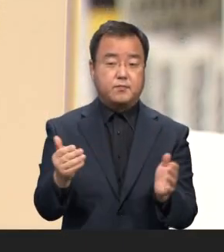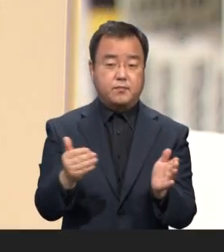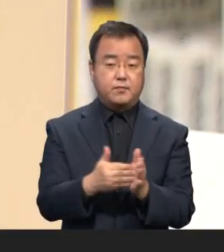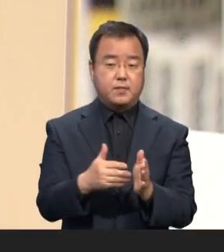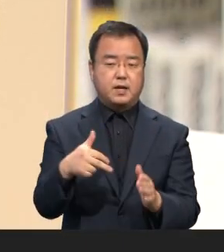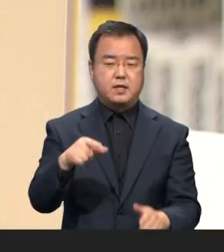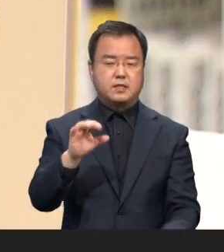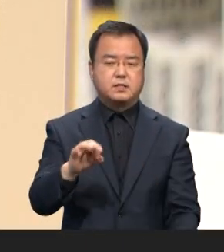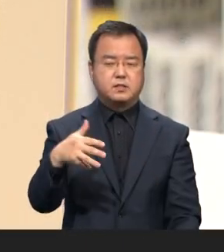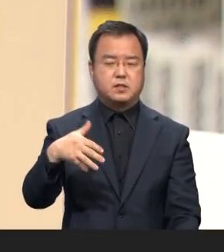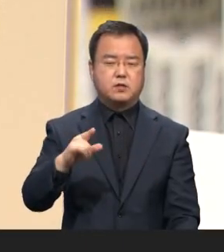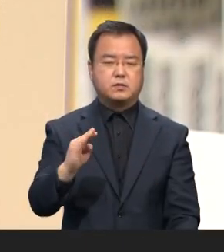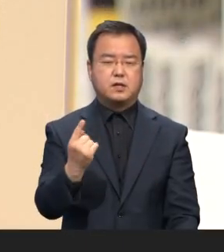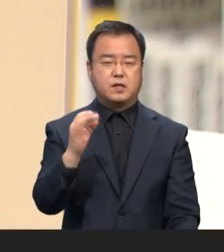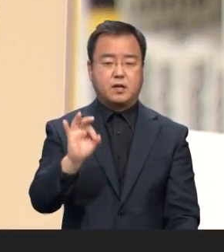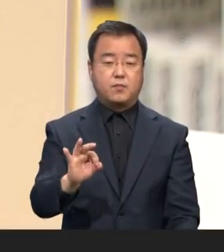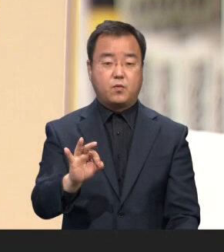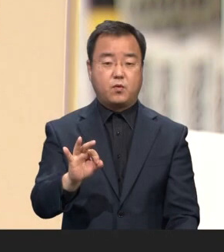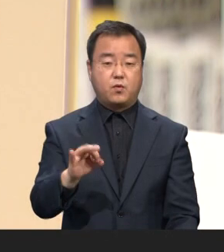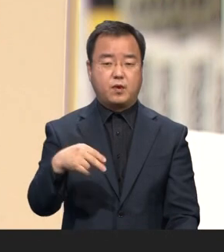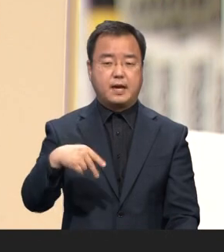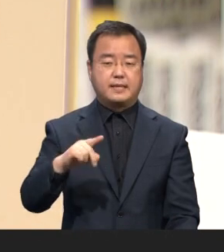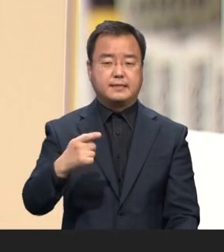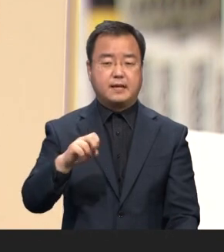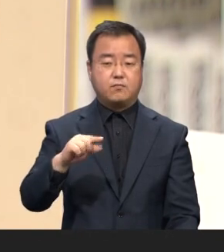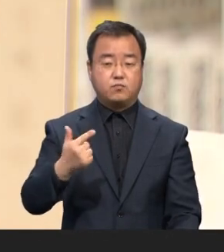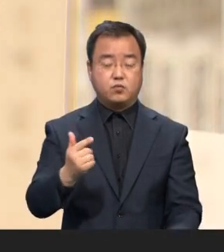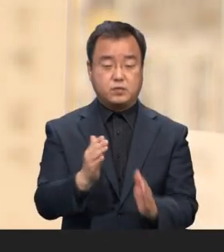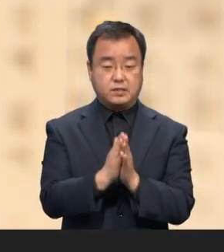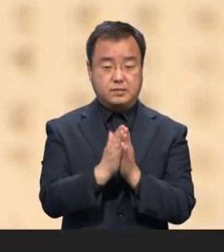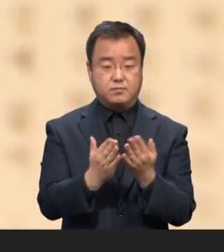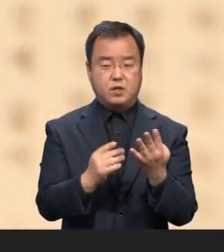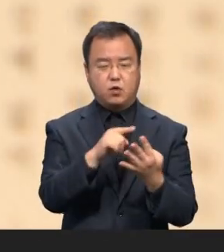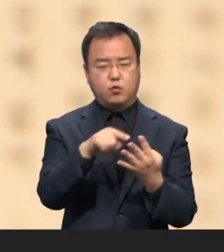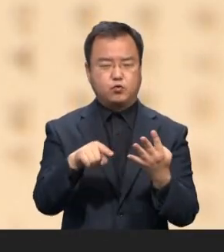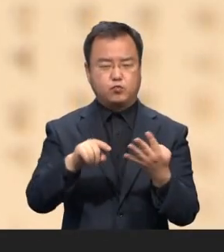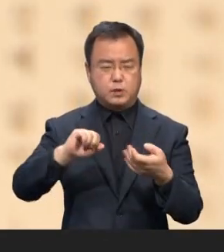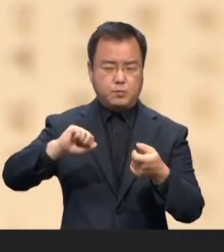정채봉 산문집 네 권 가운데 정수를 담은 첫마음.